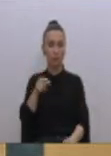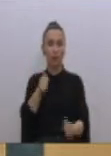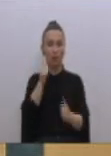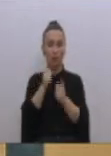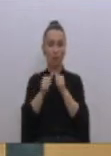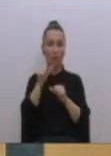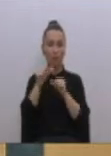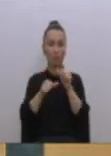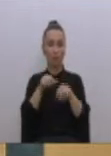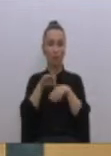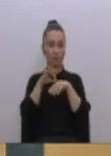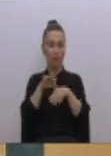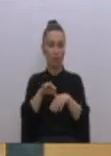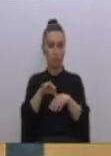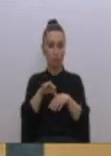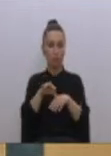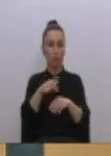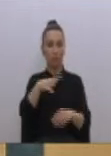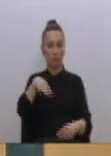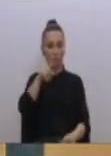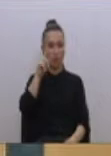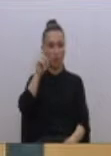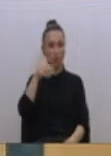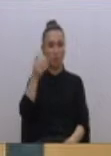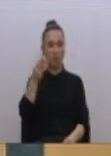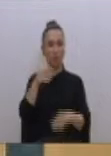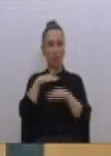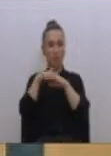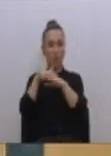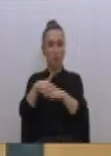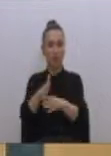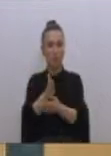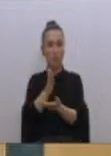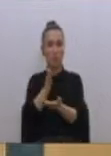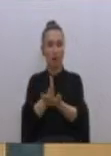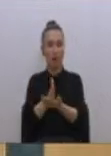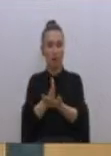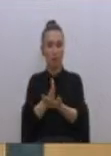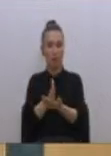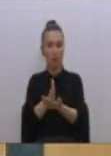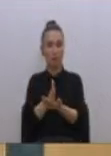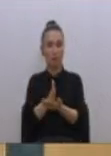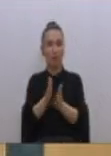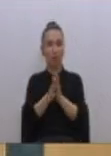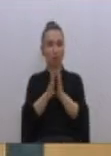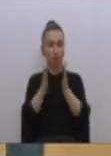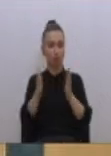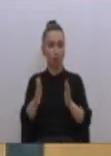ყოველწლიურად ვატარებთ, მოგეხსენებათ მათი დაფინანსება არის